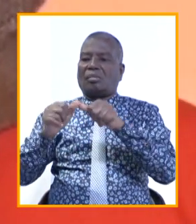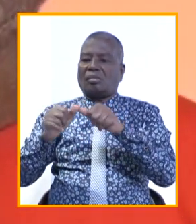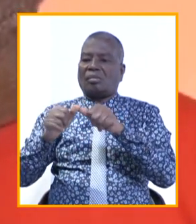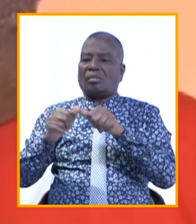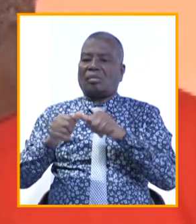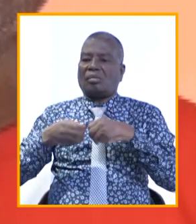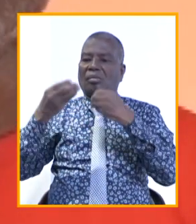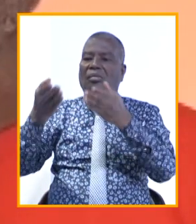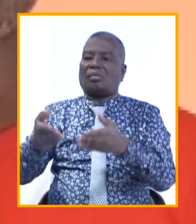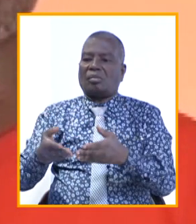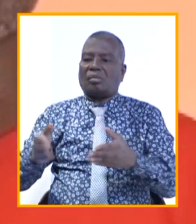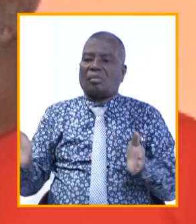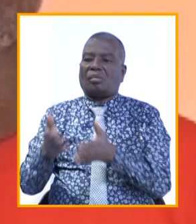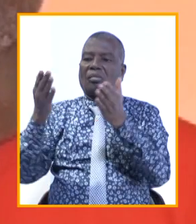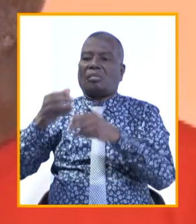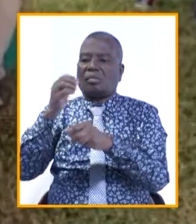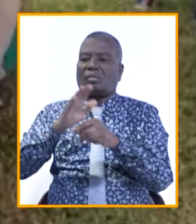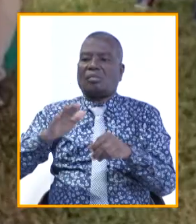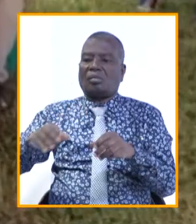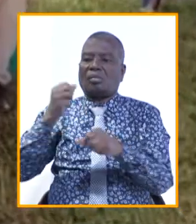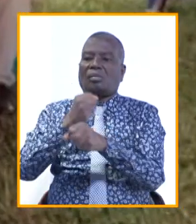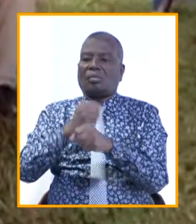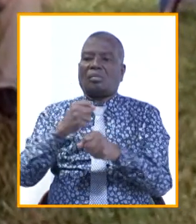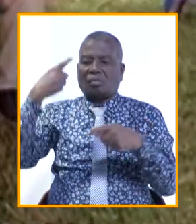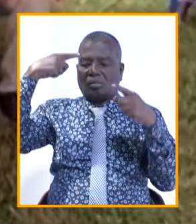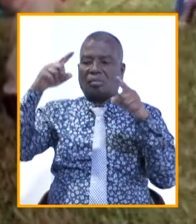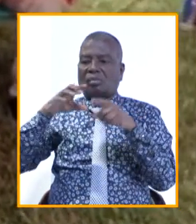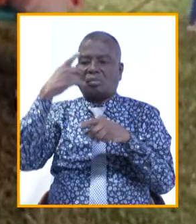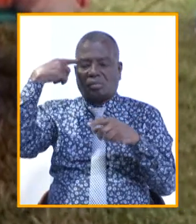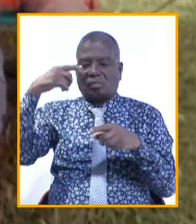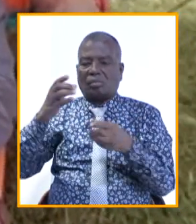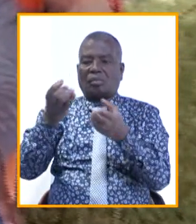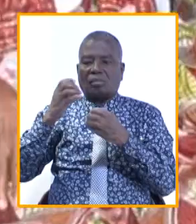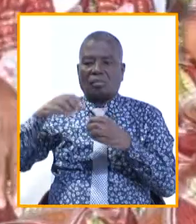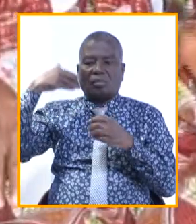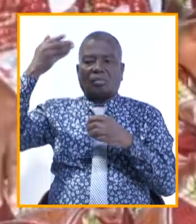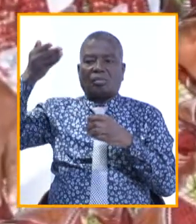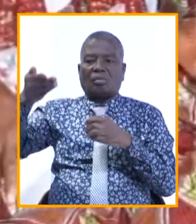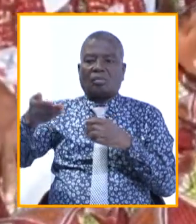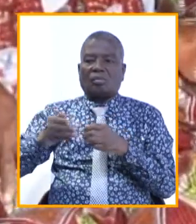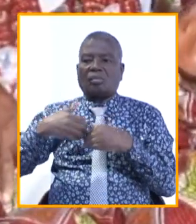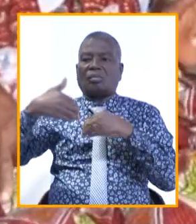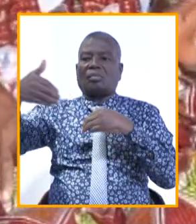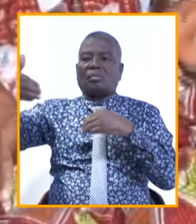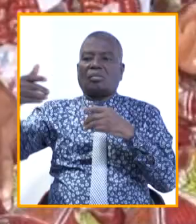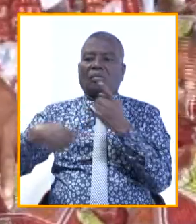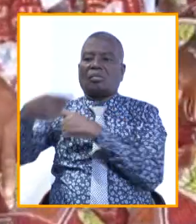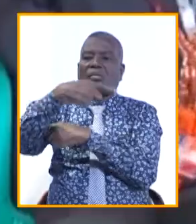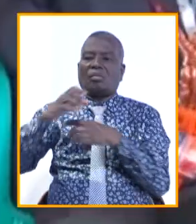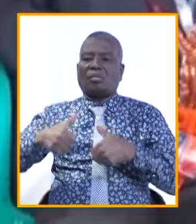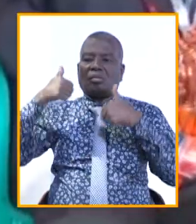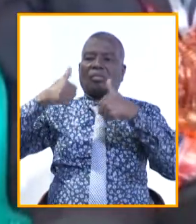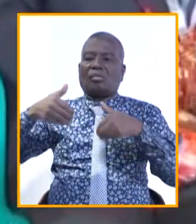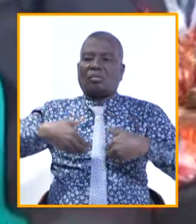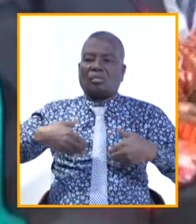va vraiment donner le courage aux enfants de travailler. La coordination veut pour les prochaines éditions étendre cette journée d'excellence aux